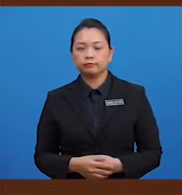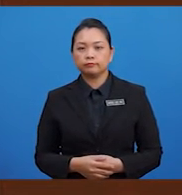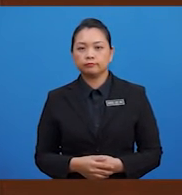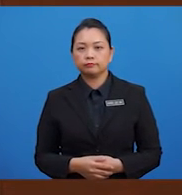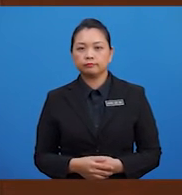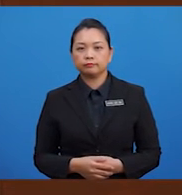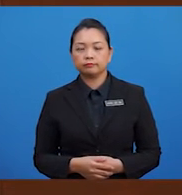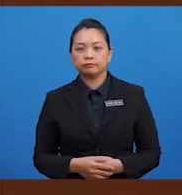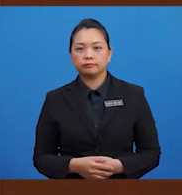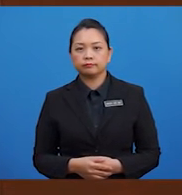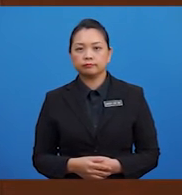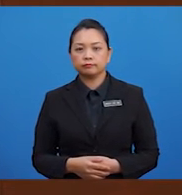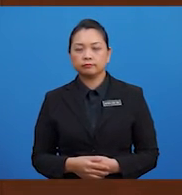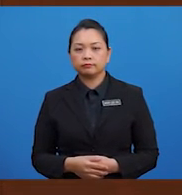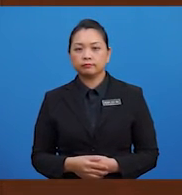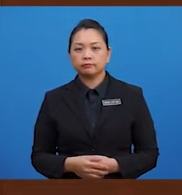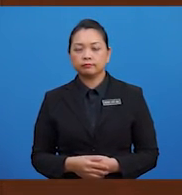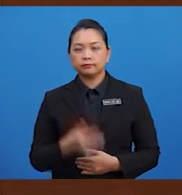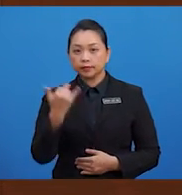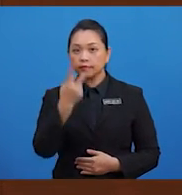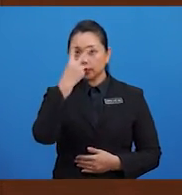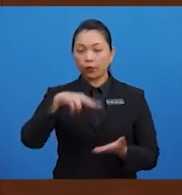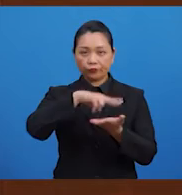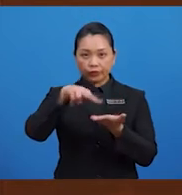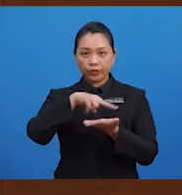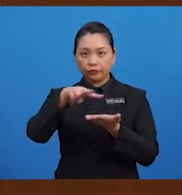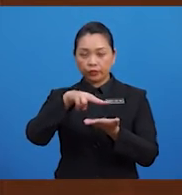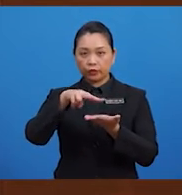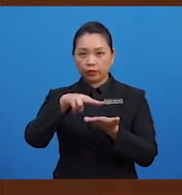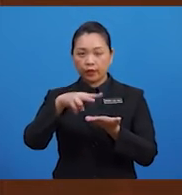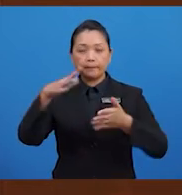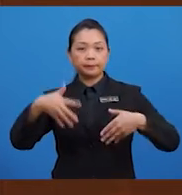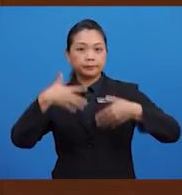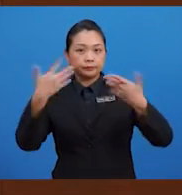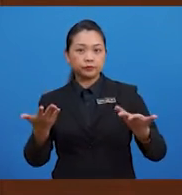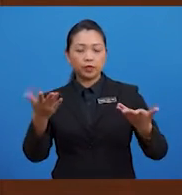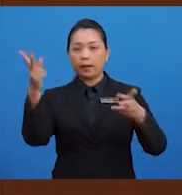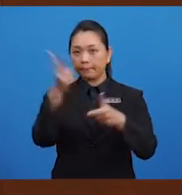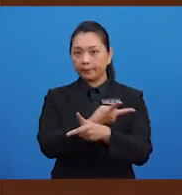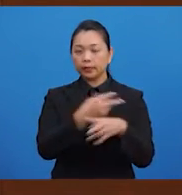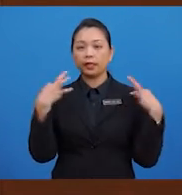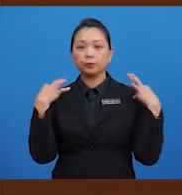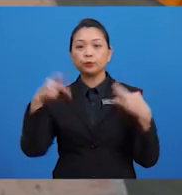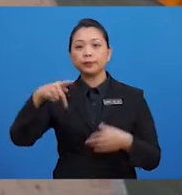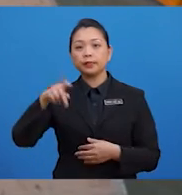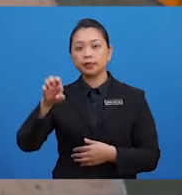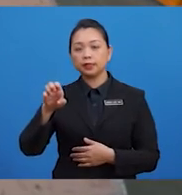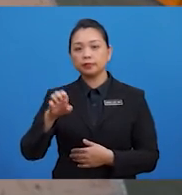Seterusnya, mari kita tonton video mengenai proses pemakaian PPE ini.